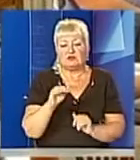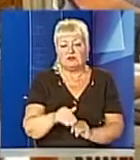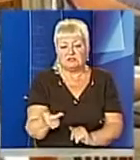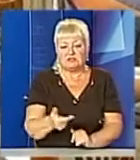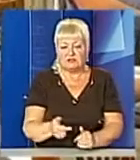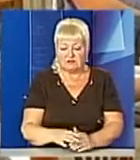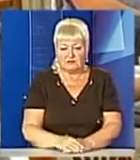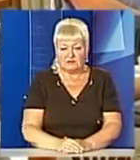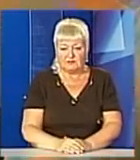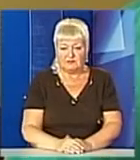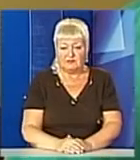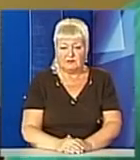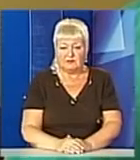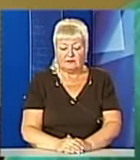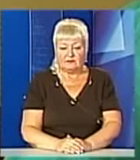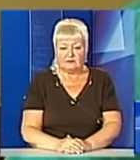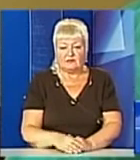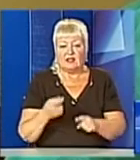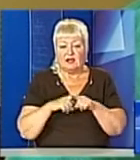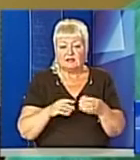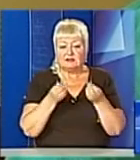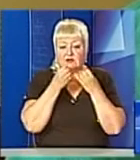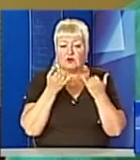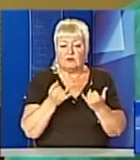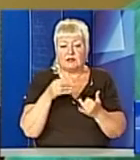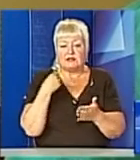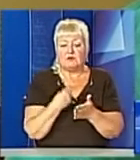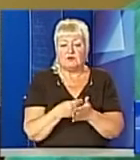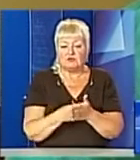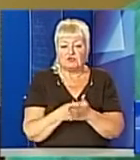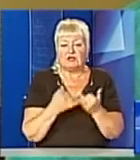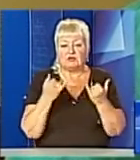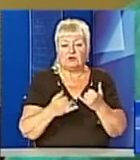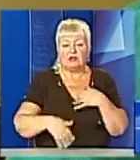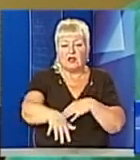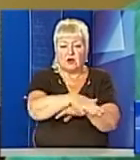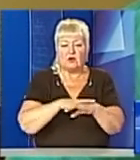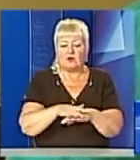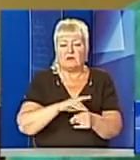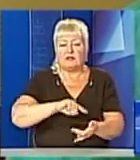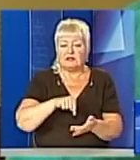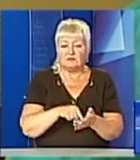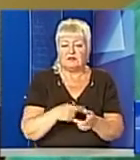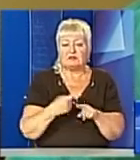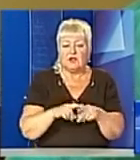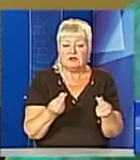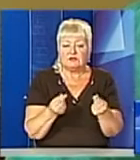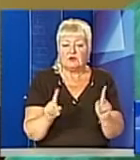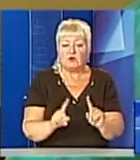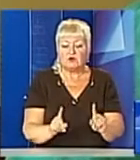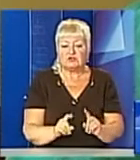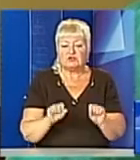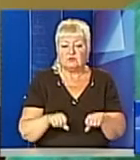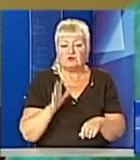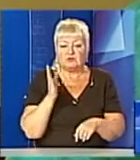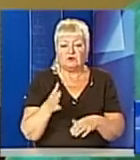1 мільйона 700 тисяч гривень. Це добре для бюджету, відповідно добре для громади цілого міста, оскільки це ті кошти, які зможуть